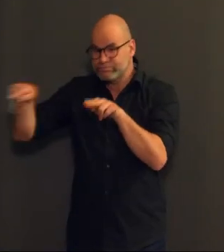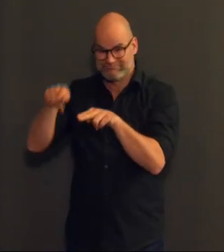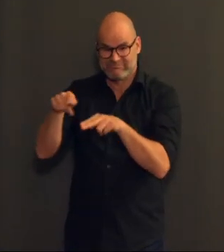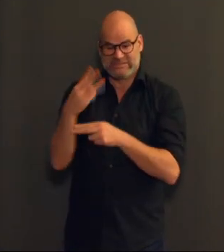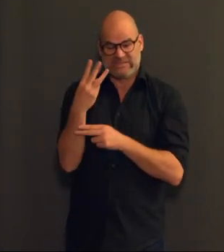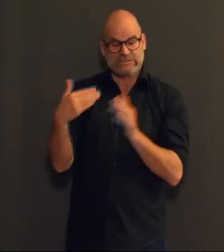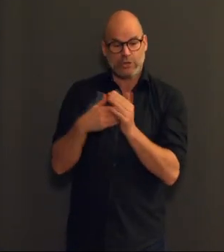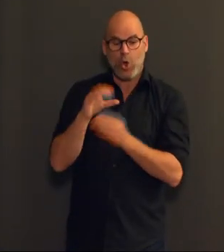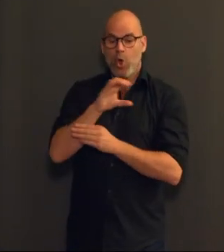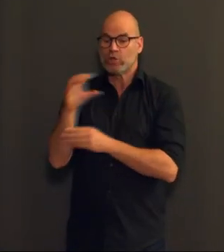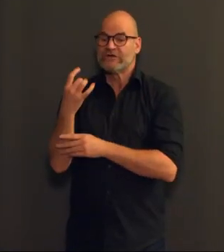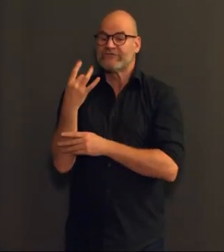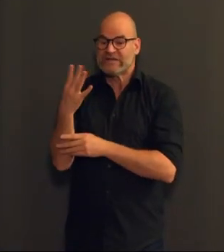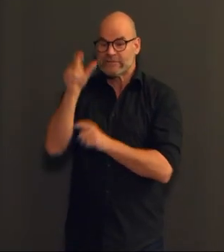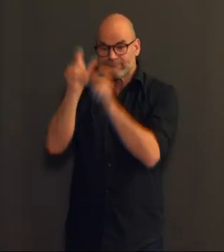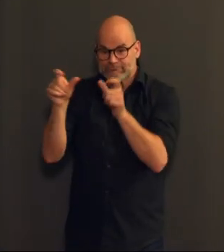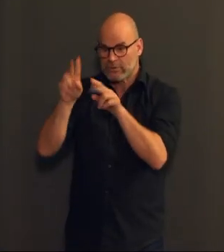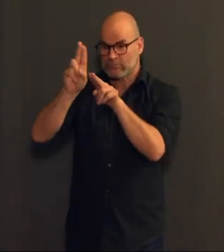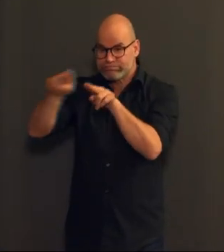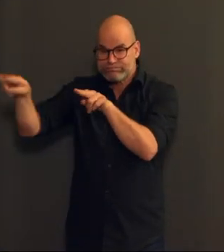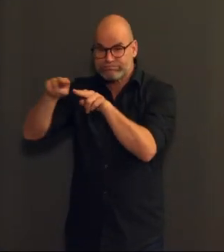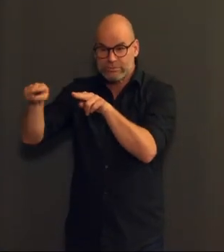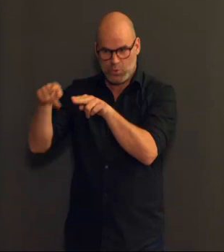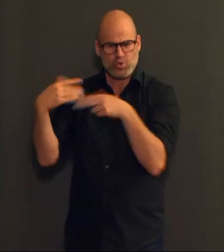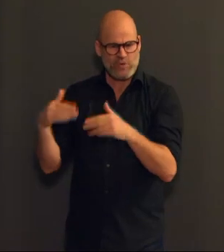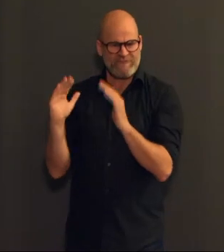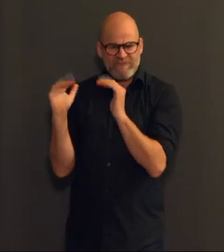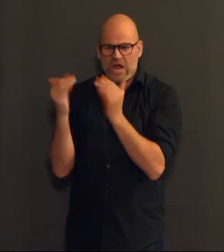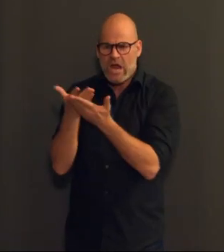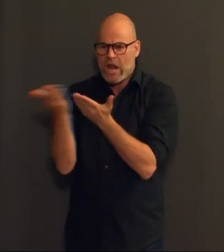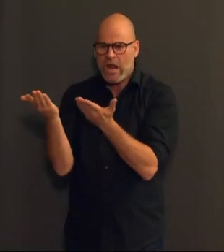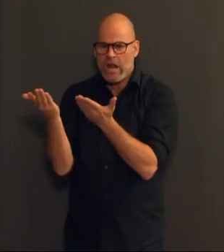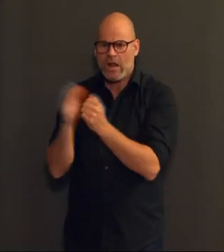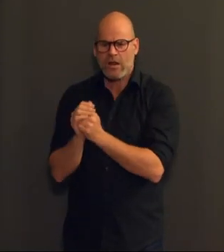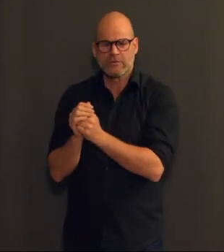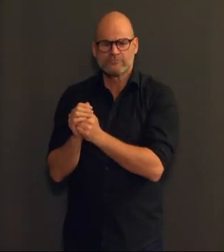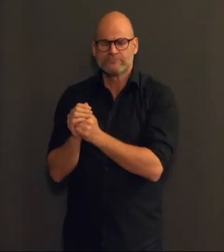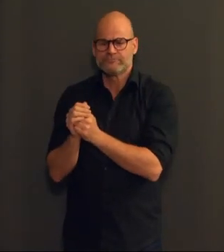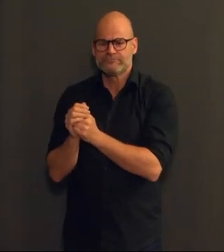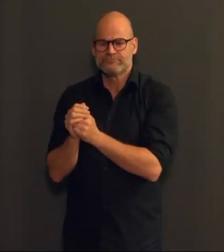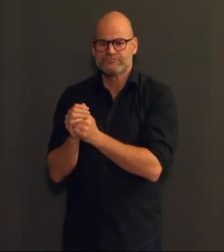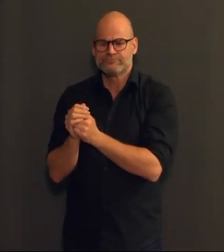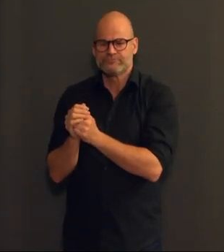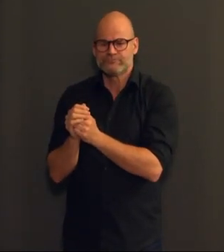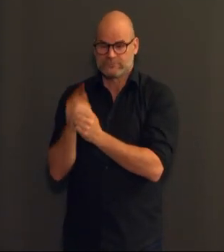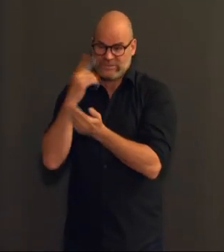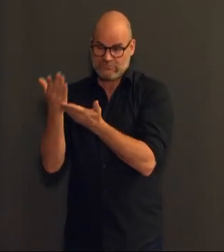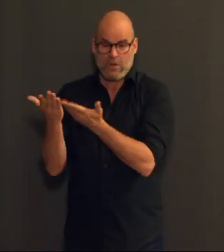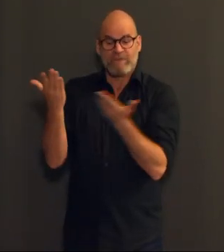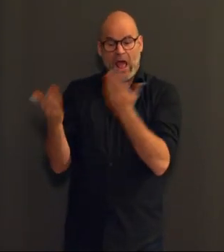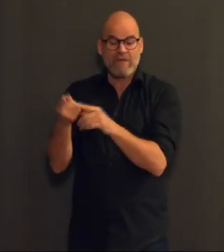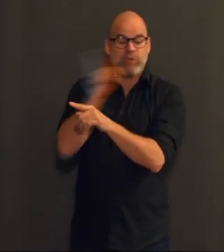3.114 COVID-patiënten in het ziekenhuis en dat zijn er een bescheiden 3% minder dan de week